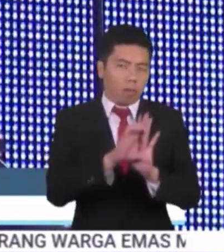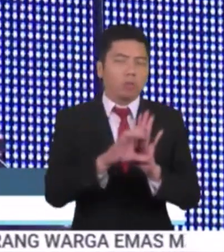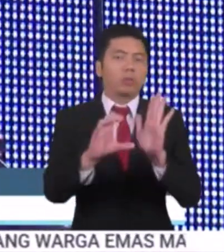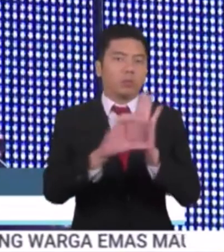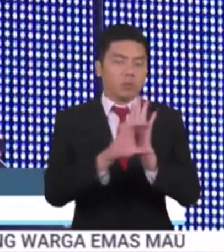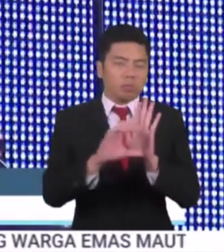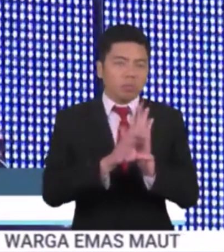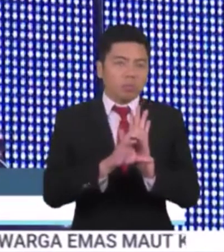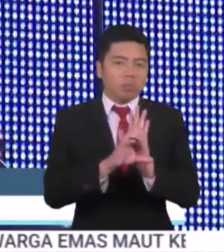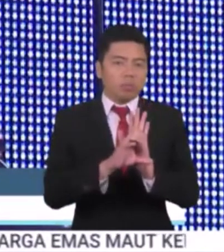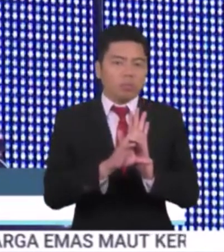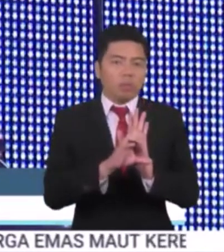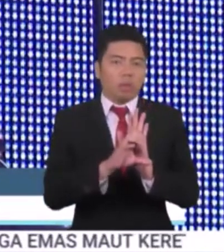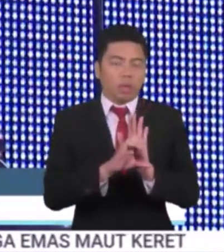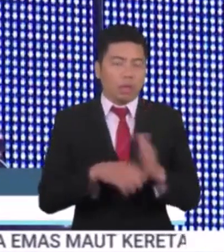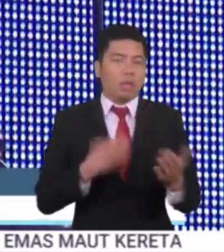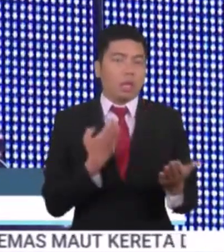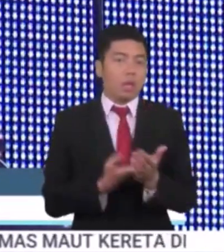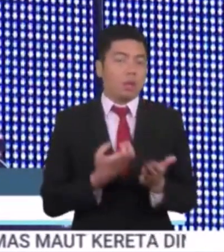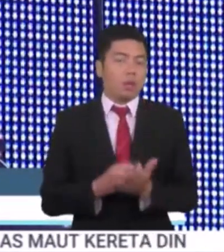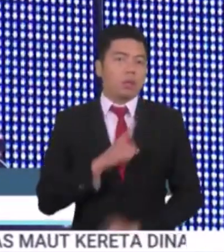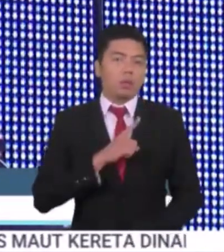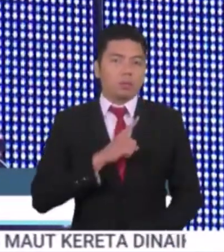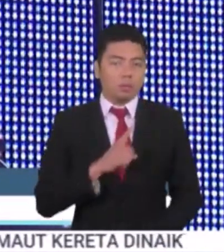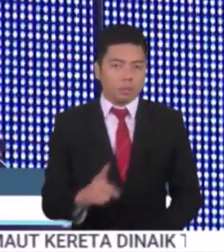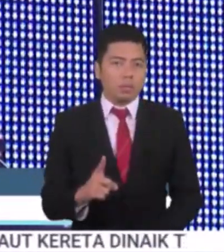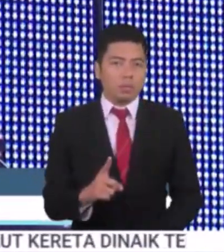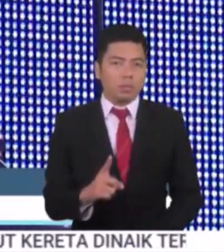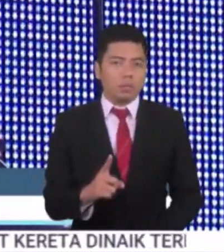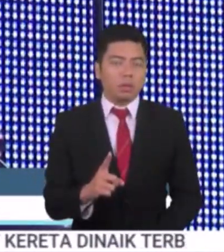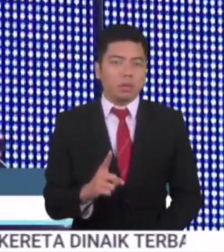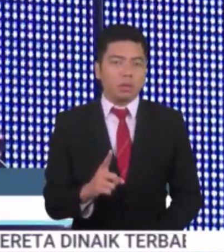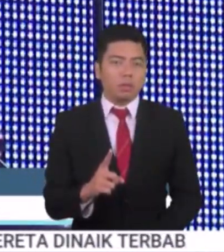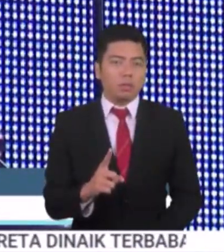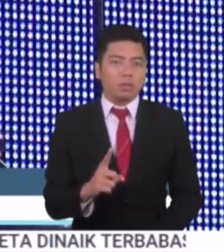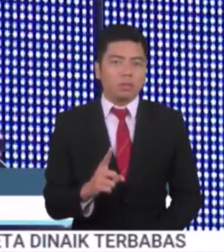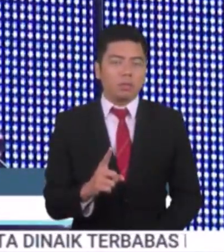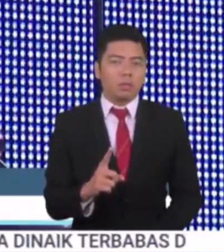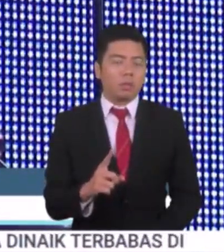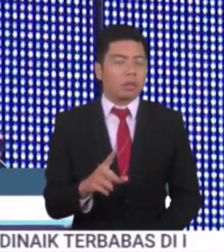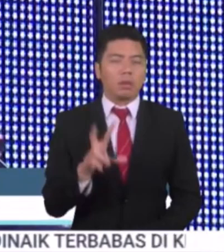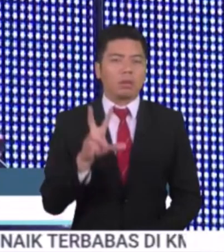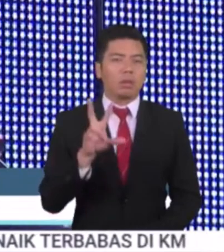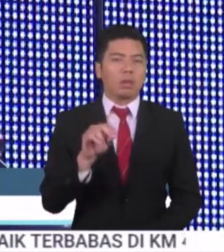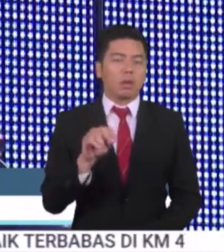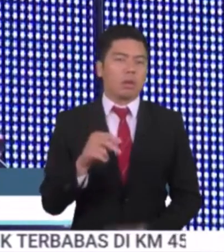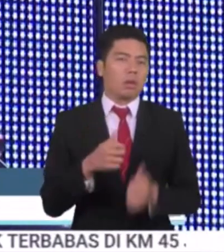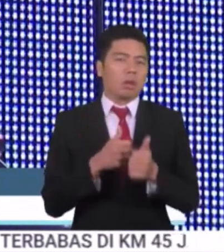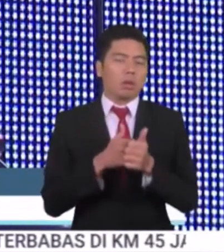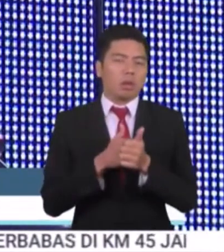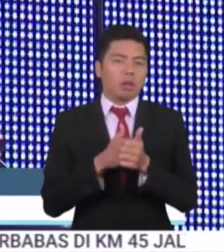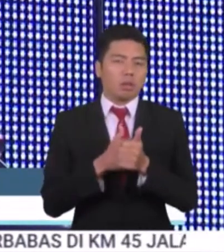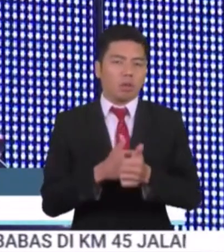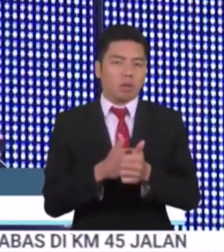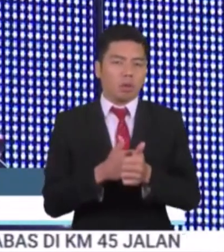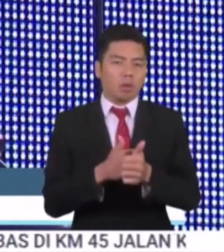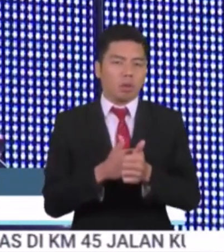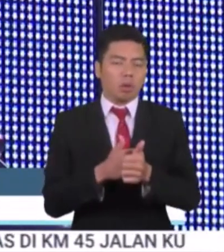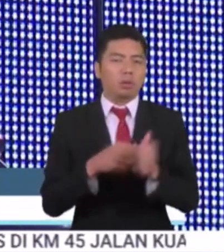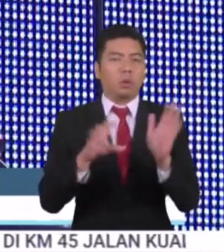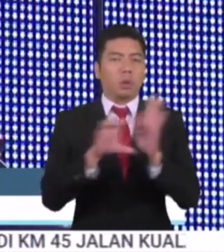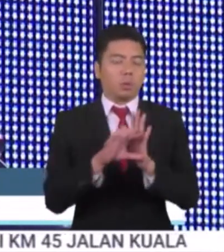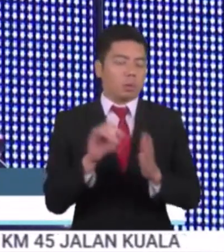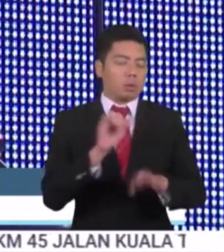bahawa ekonomi Islam itu bukan lagi terletak pada